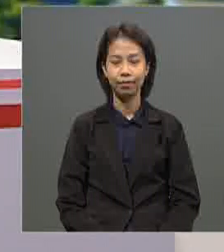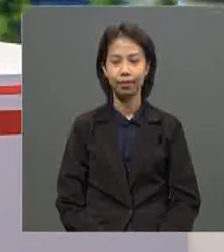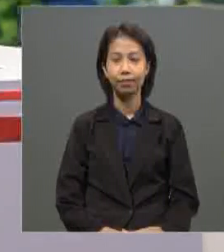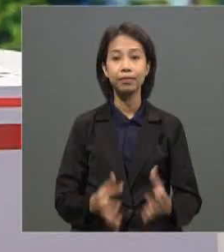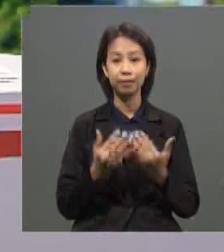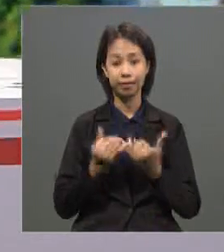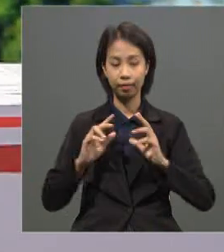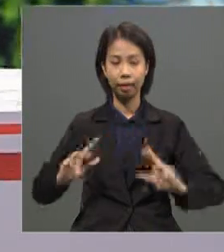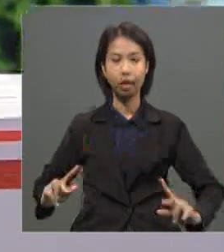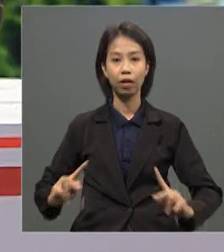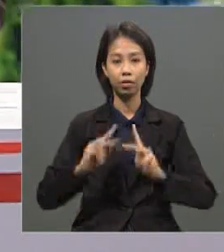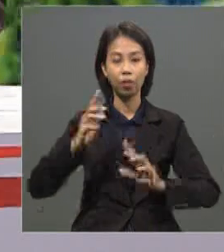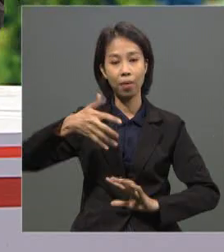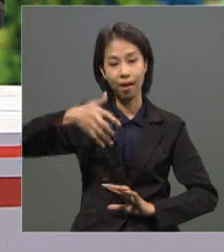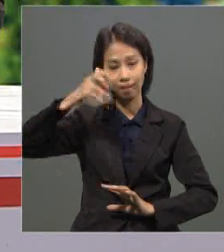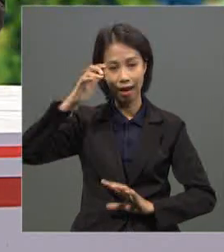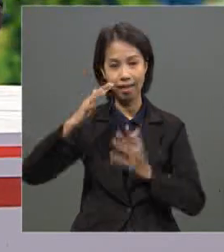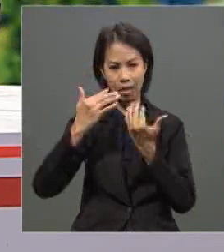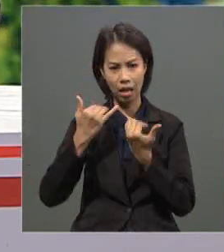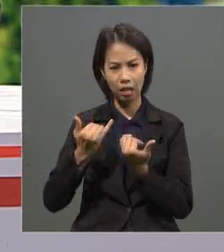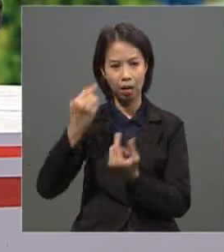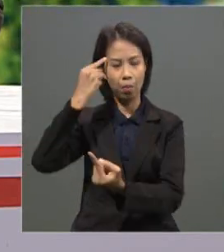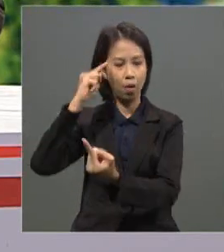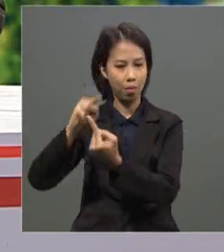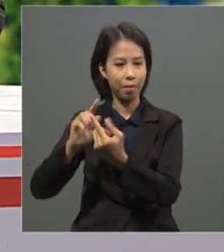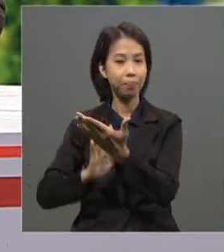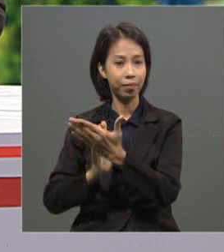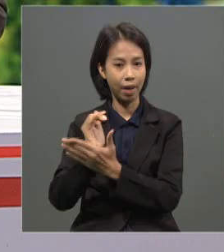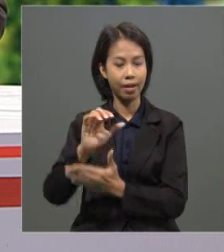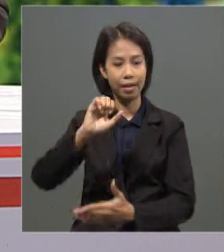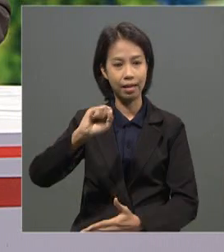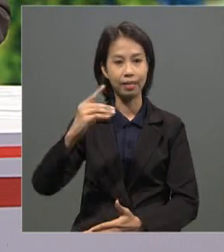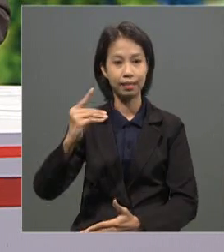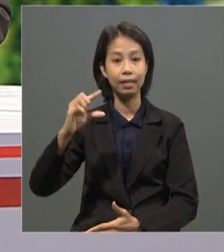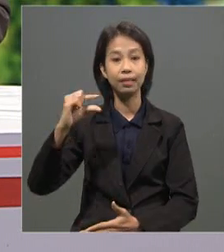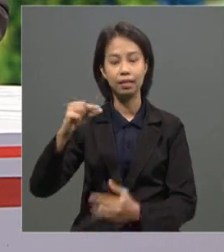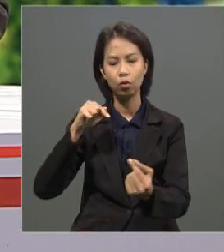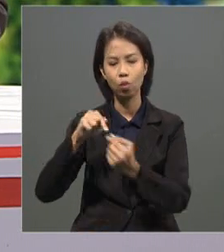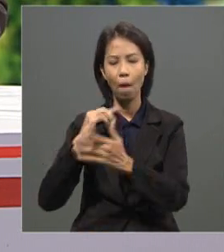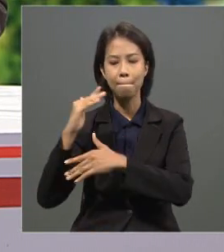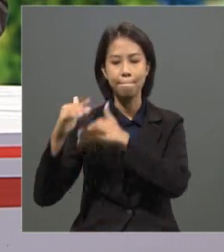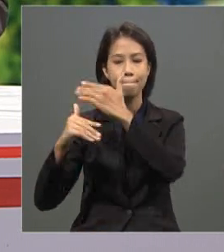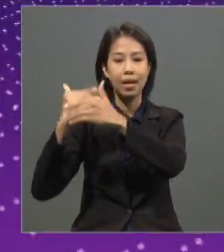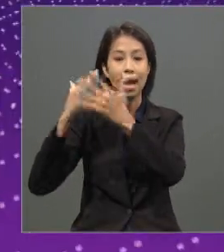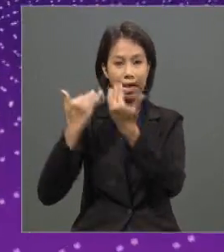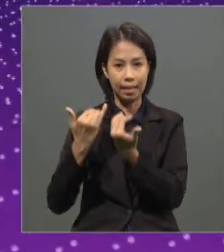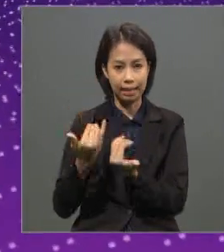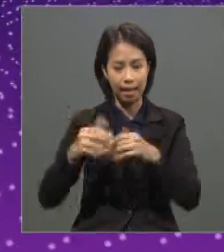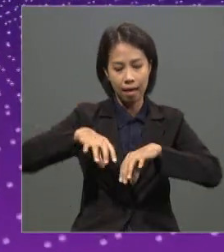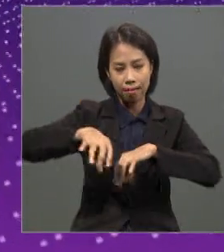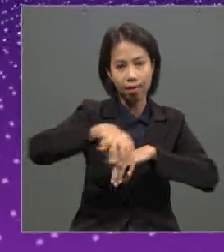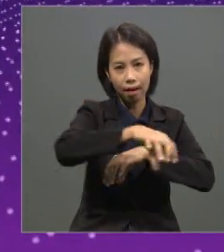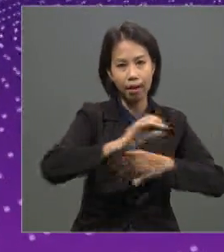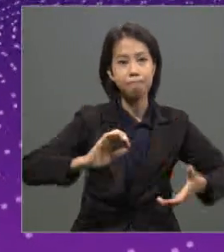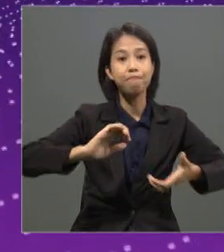กระทรวงมหาดไทยก็ประกาศความสำเร็จเป้าหมาย sdgนะครับหรือว่าเป้าหมายการพัฒนาที่ยั่งยืนพร้อมจับมือทุกเครือข่ายทั้งใน